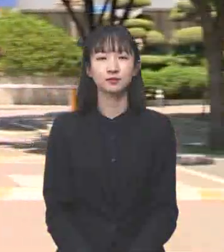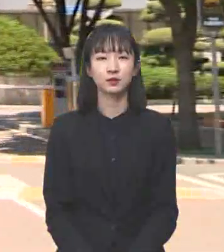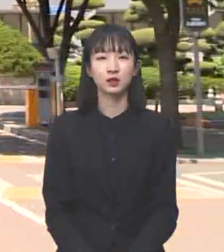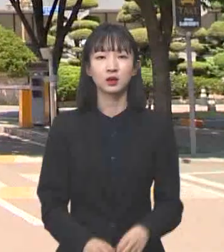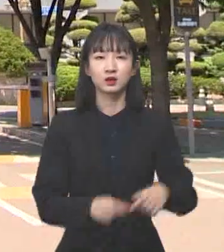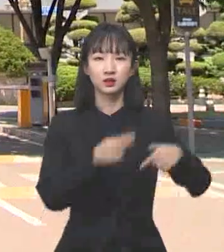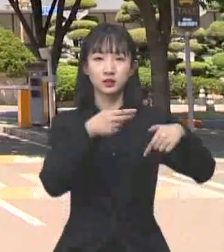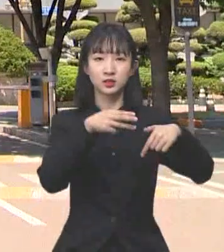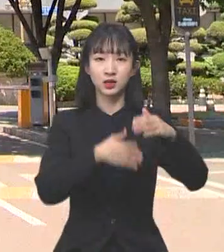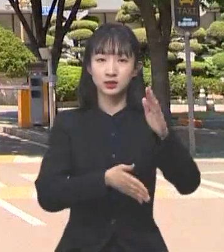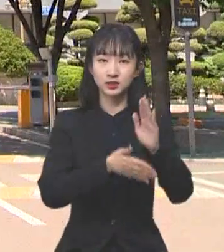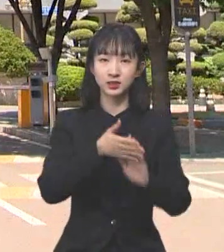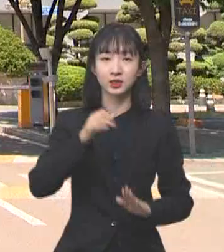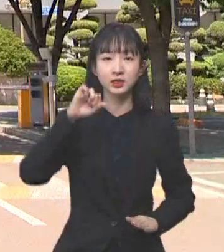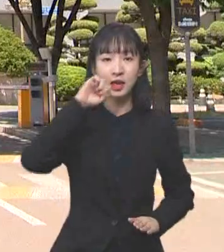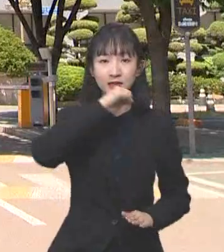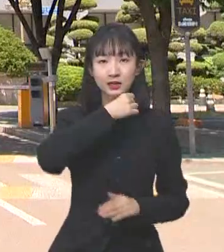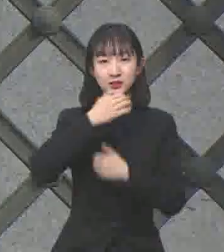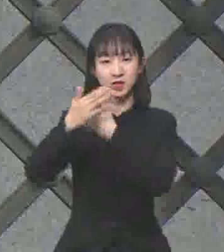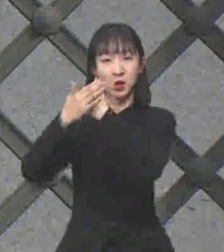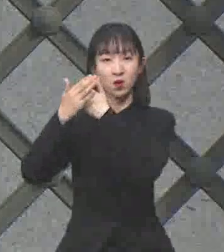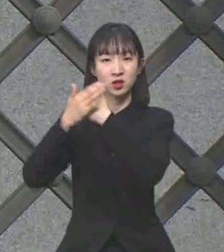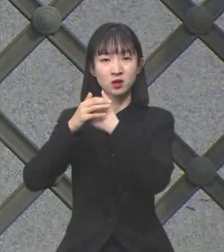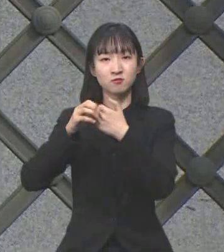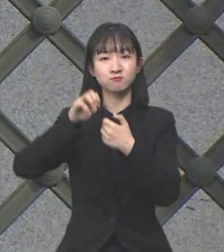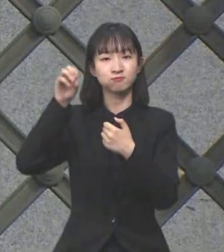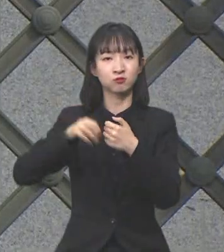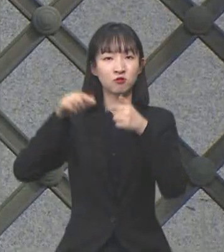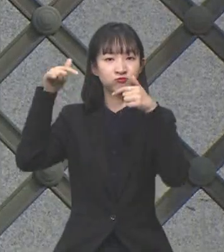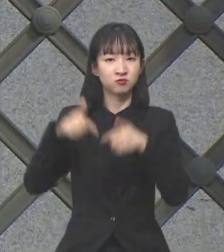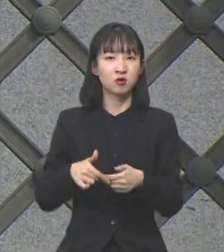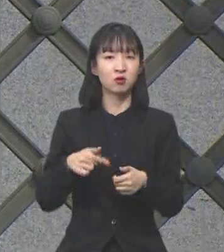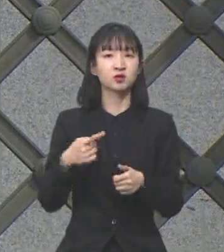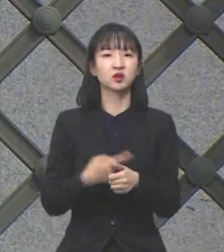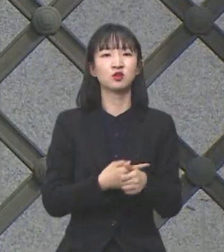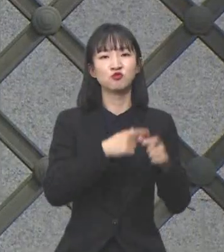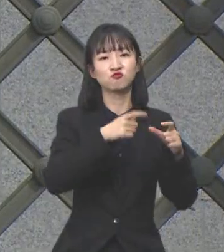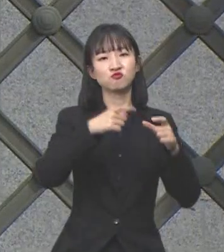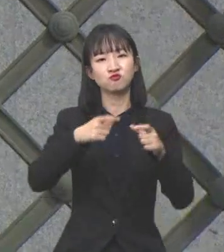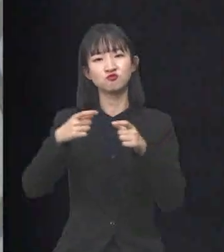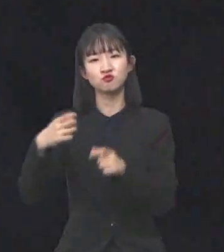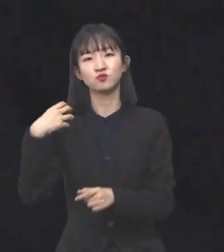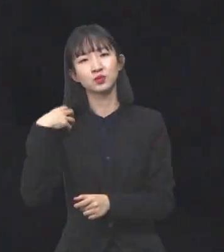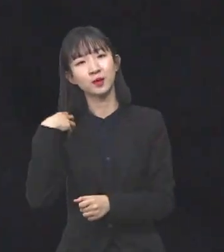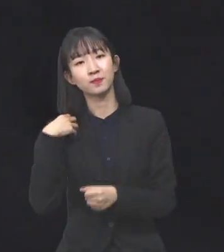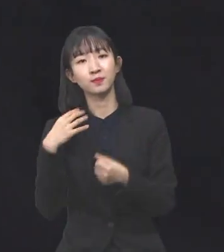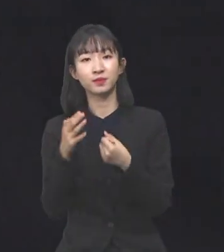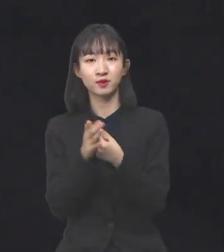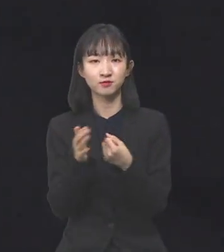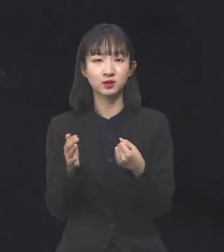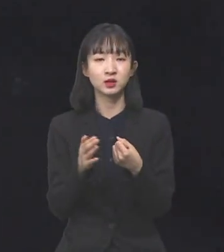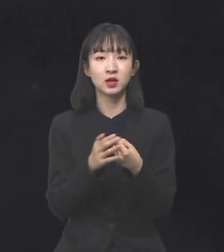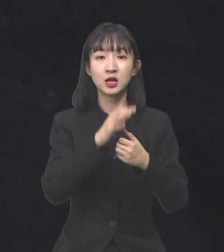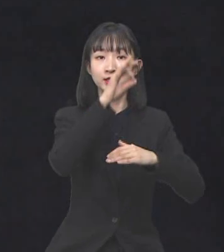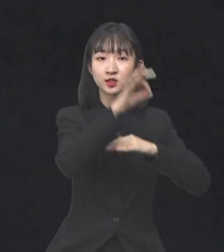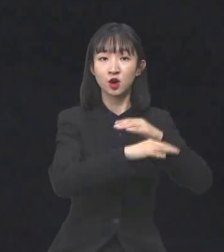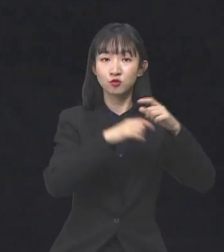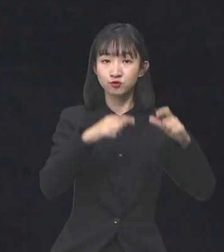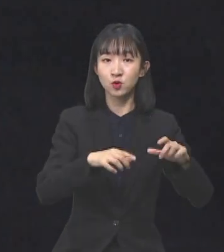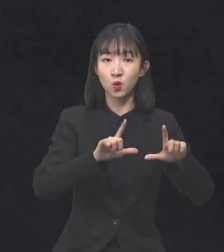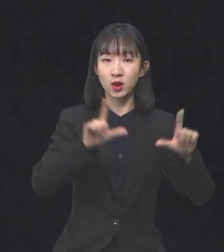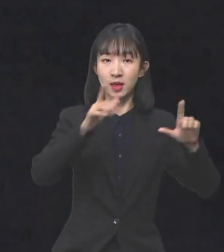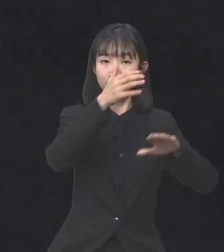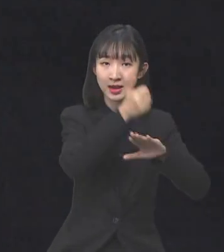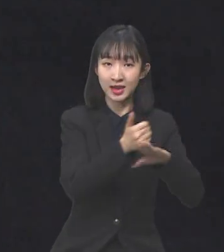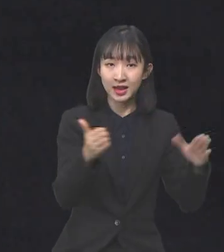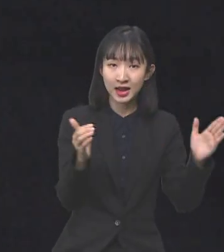인천시에 재정지원이 반토막 나면서 각 자치구에 재정 부담이 늘어난 사망 일단 서구는 연말까지 서로 이은혜